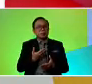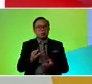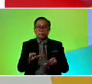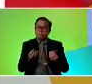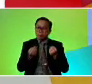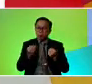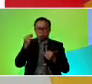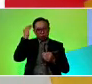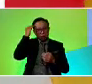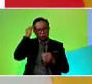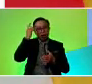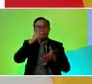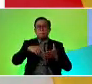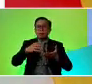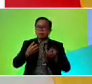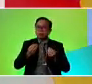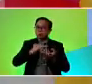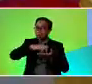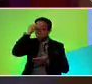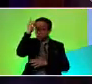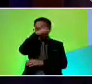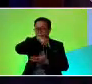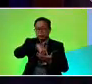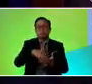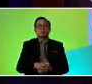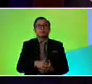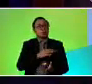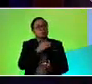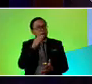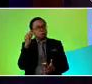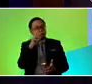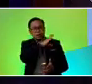tahu apa yang kita pelajari pada hari ini itu yang gitu